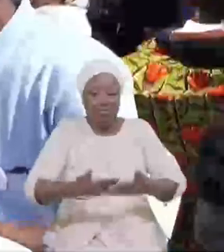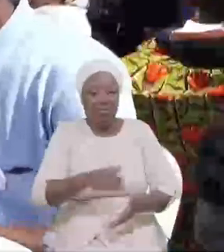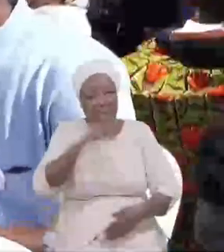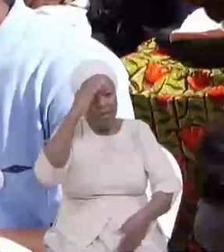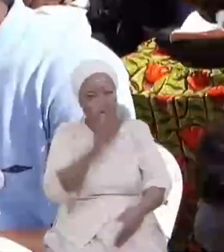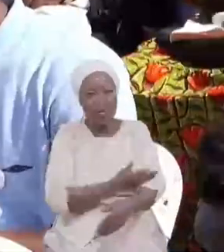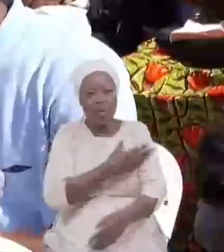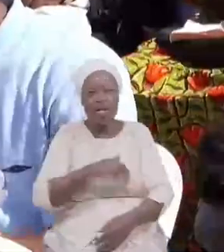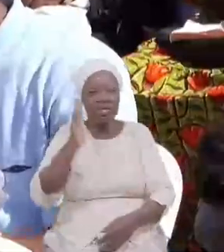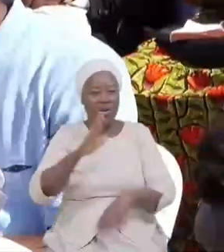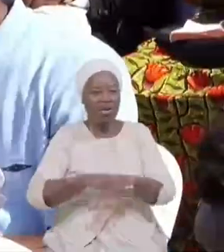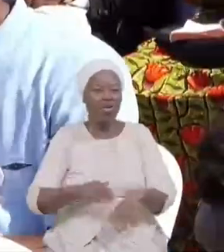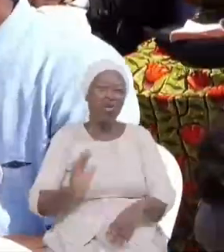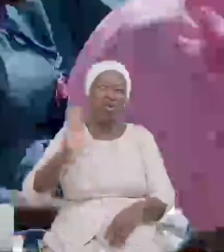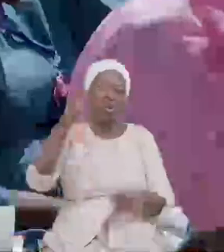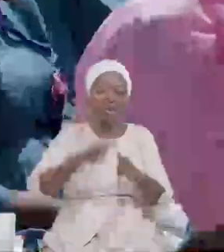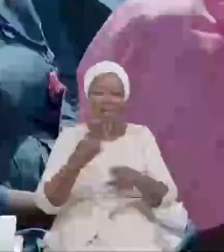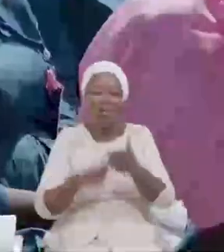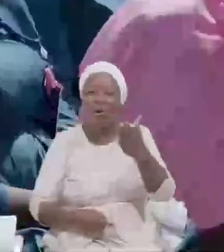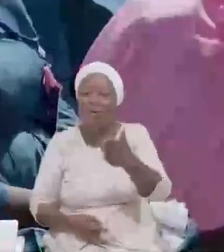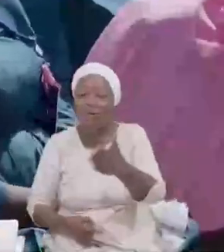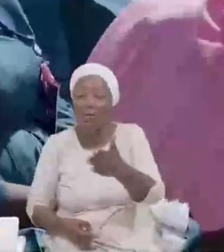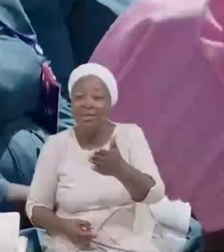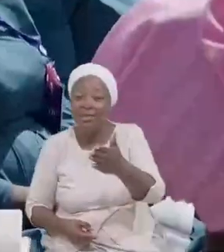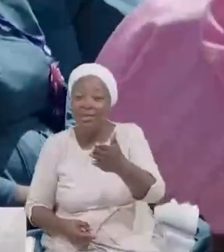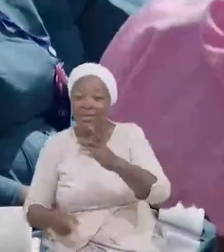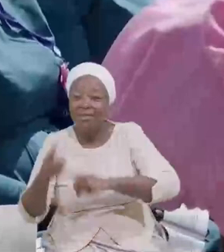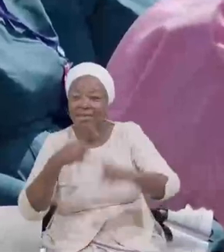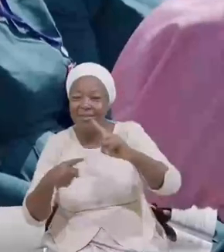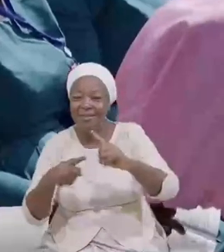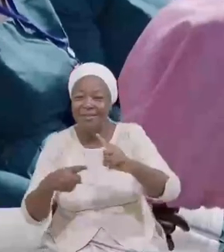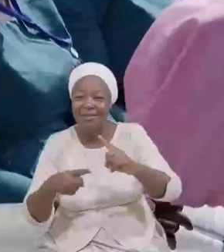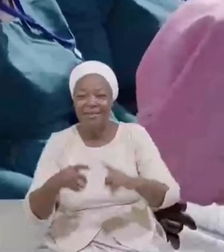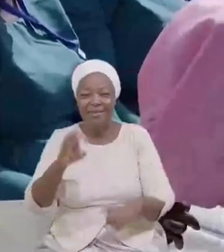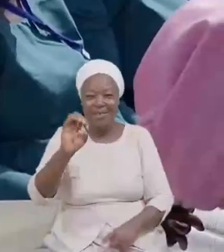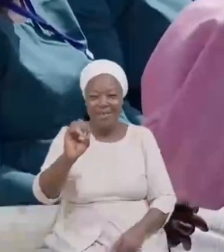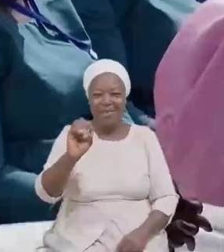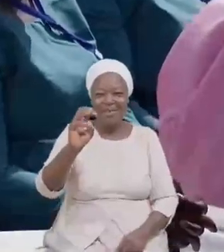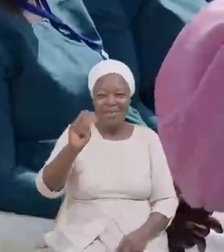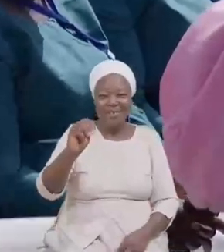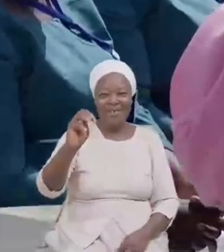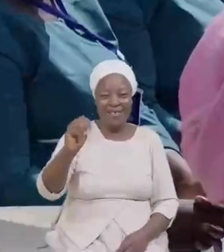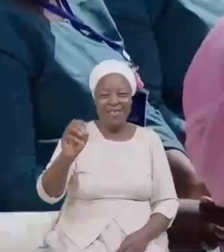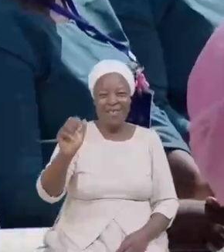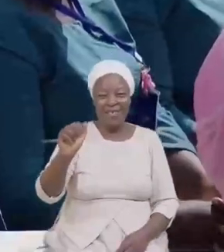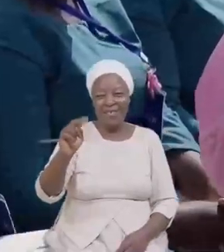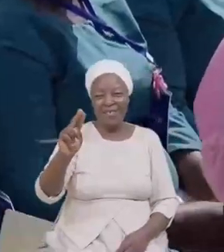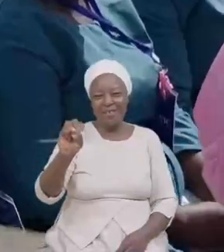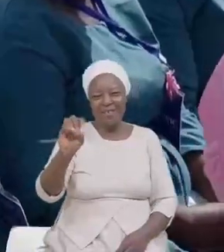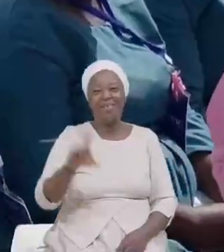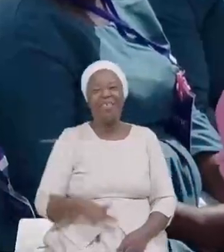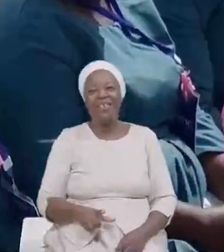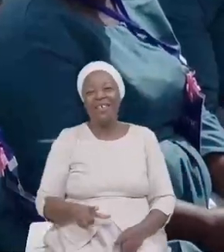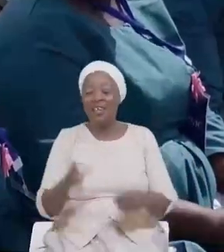nom. Quelqu'un aide-moi à crier ce nom-là, d'Emmanuel. Et vous connaissez l'accomplissement dans le livre de